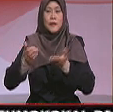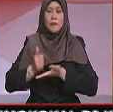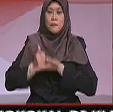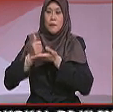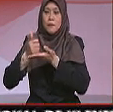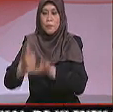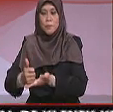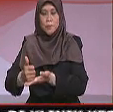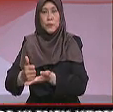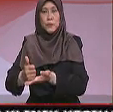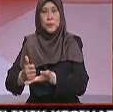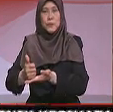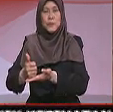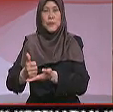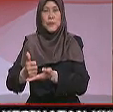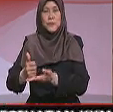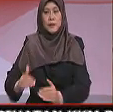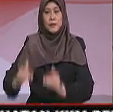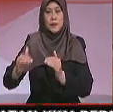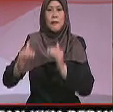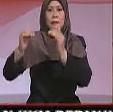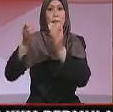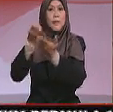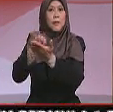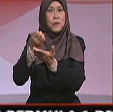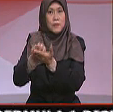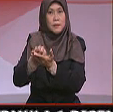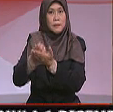membantu meningkatkan taraf ekonomi mereka